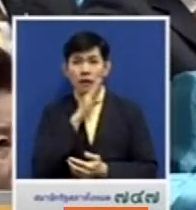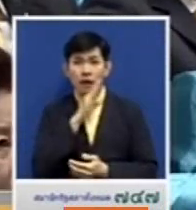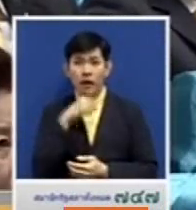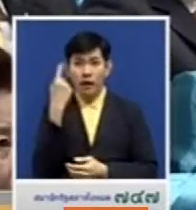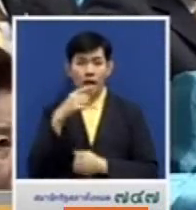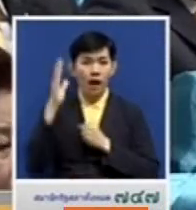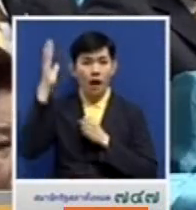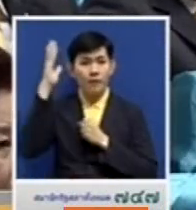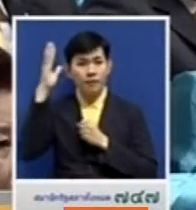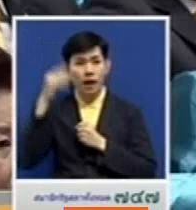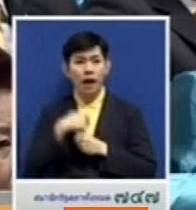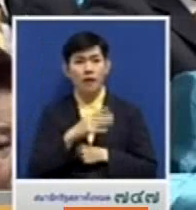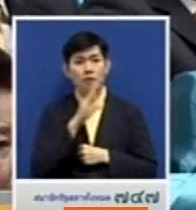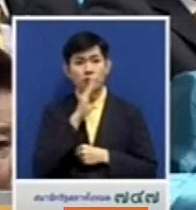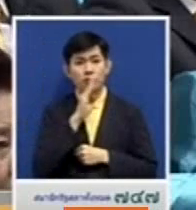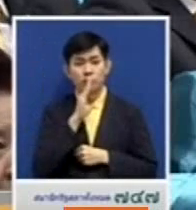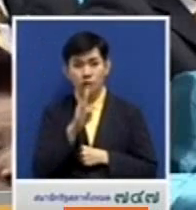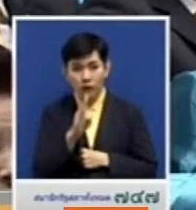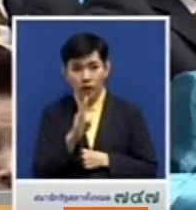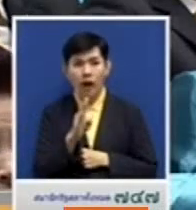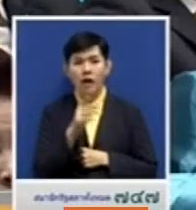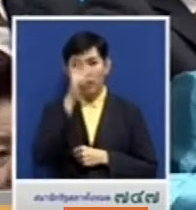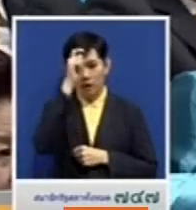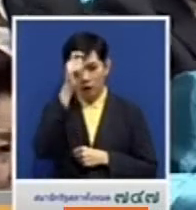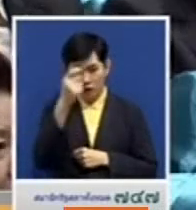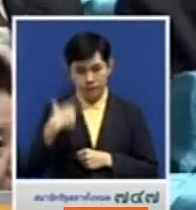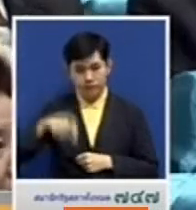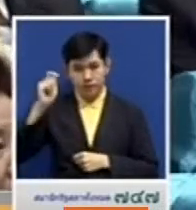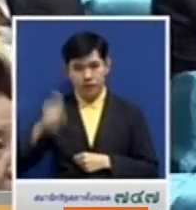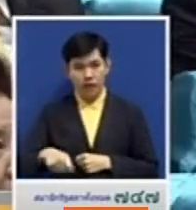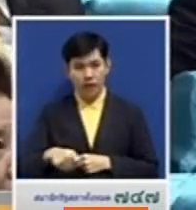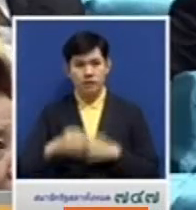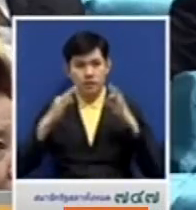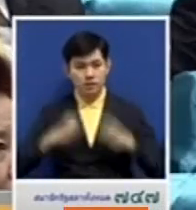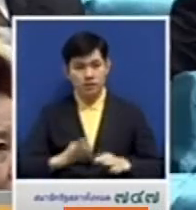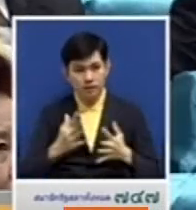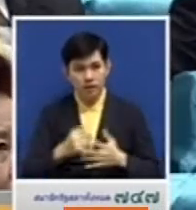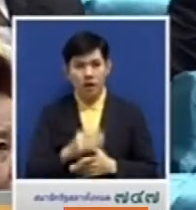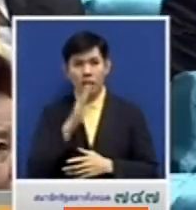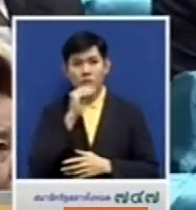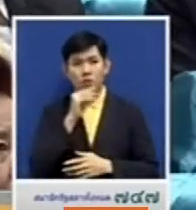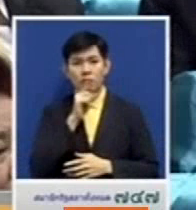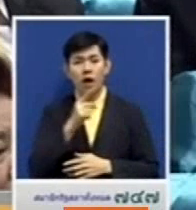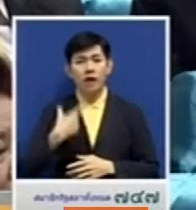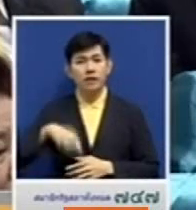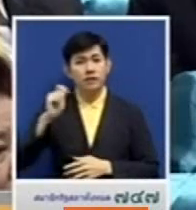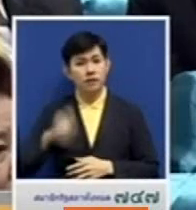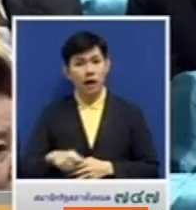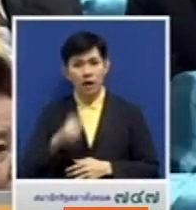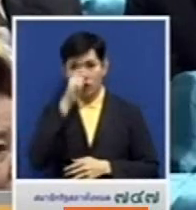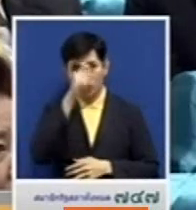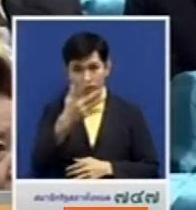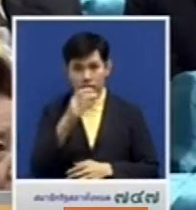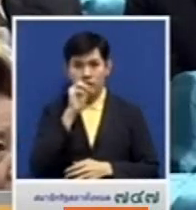ายนะคะใส่ร้ายป้ายสีโดยที่ไม่เคารพศาลในส่วนของคำตัดสินละเมิดคำตัดสินของศาลบอกว่ากระบวน